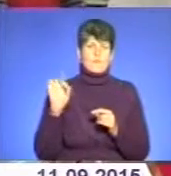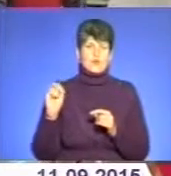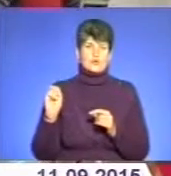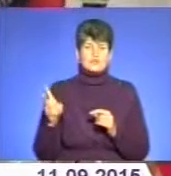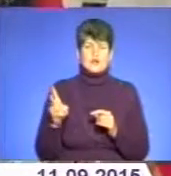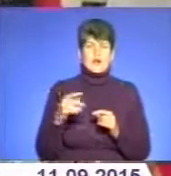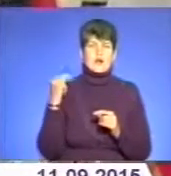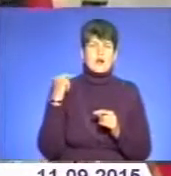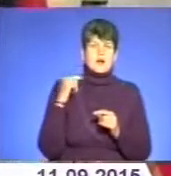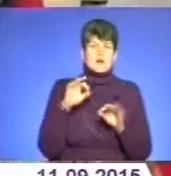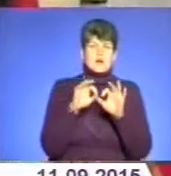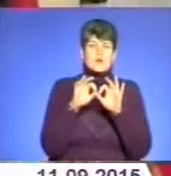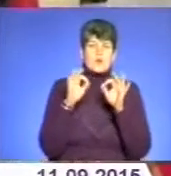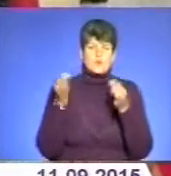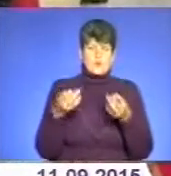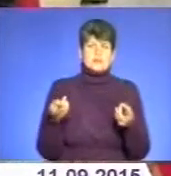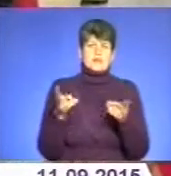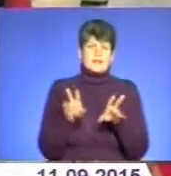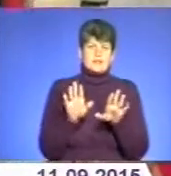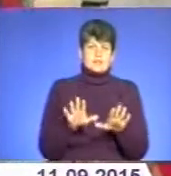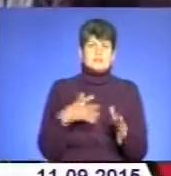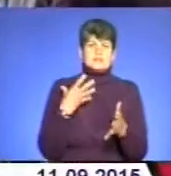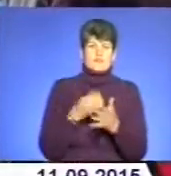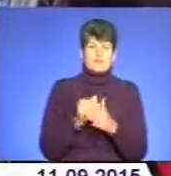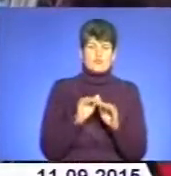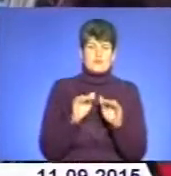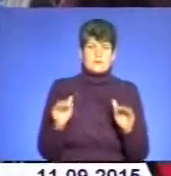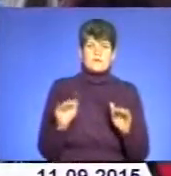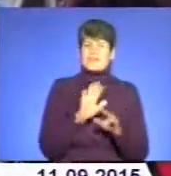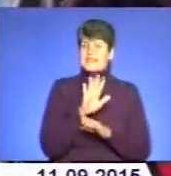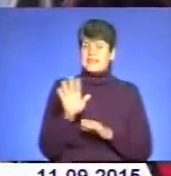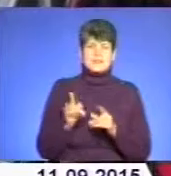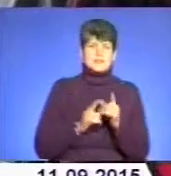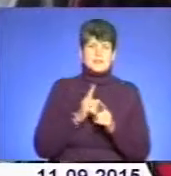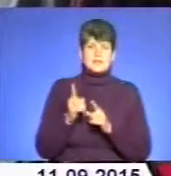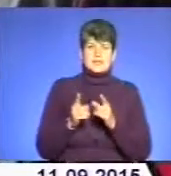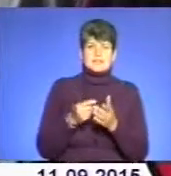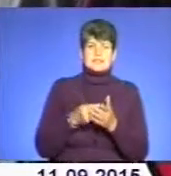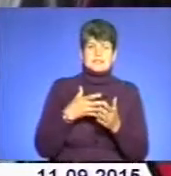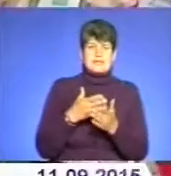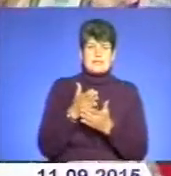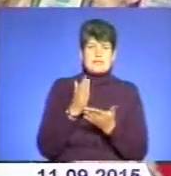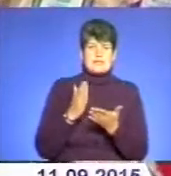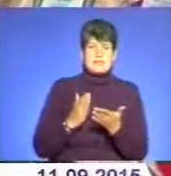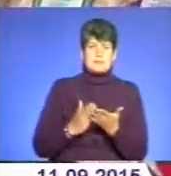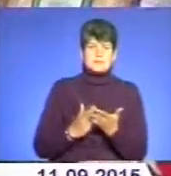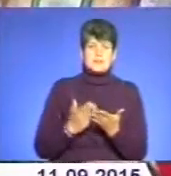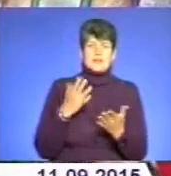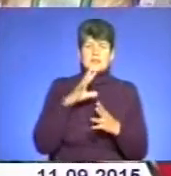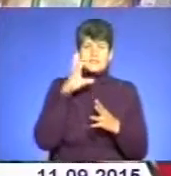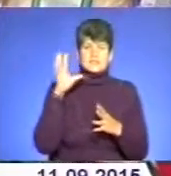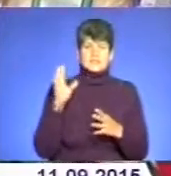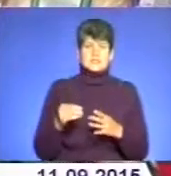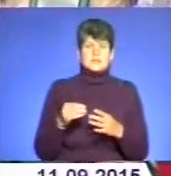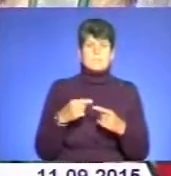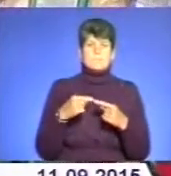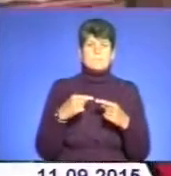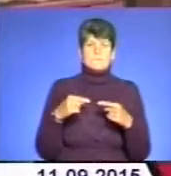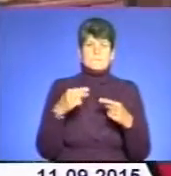ковбаси то так і лишились на своєму рівні, що були. Не змінилися ціни на хліб. Однак усі продавці